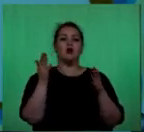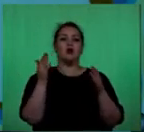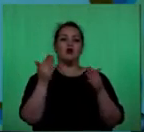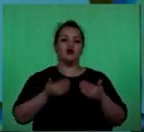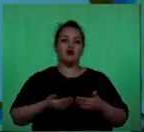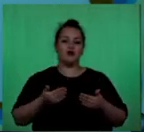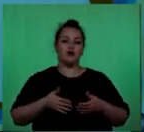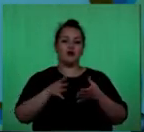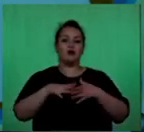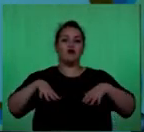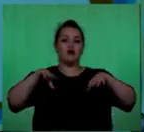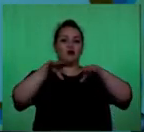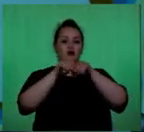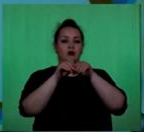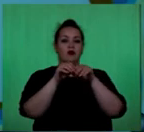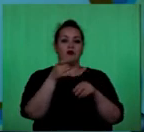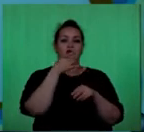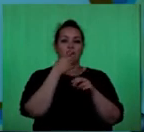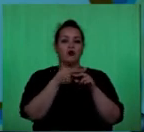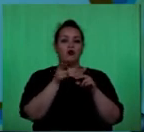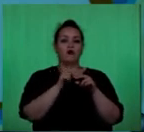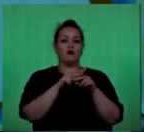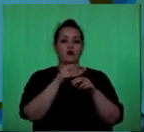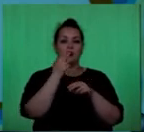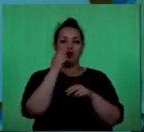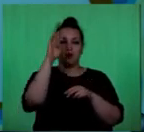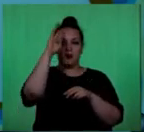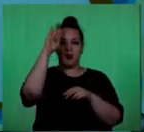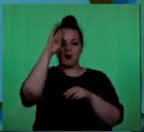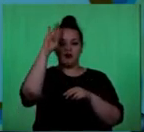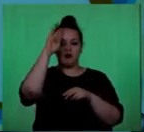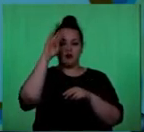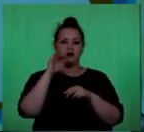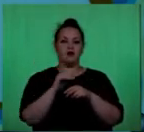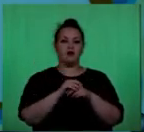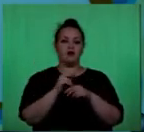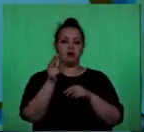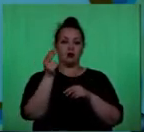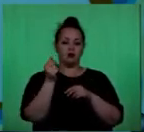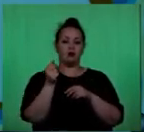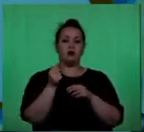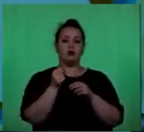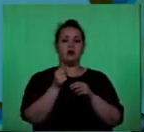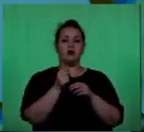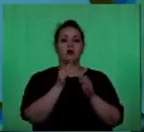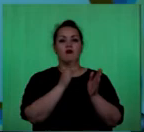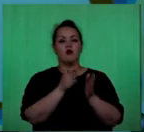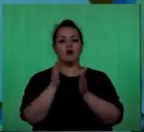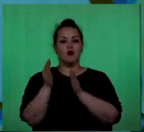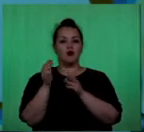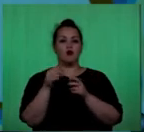семьей вам понравился этот мальчик конечно давайте разберем положительные